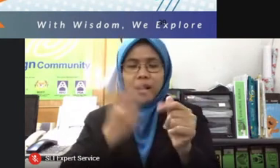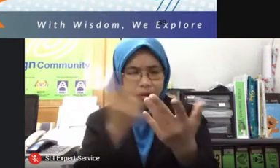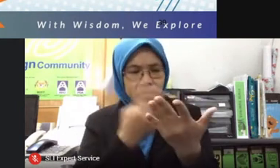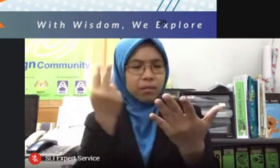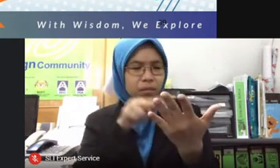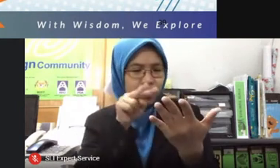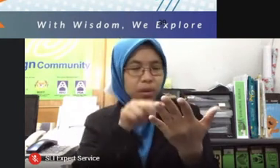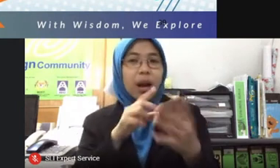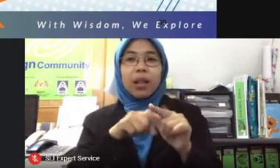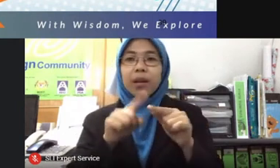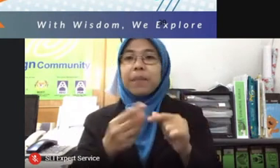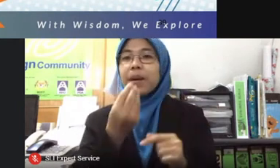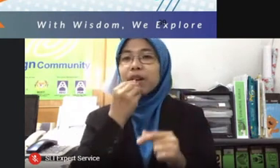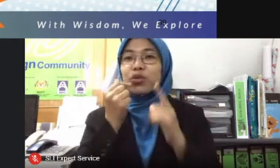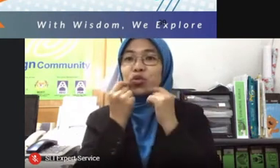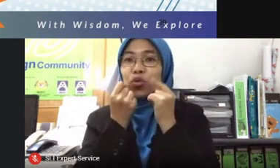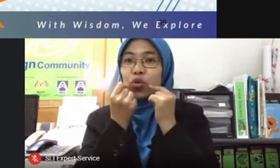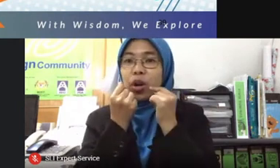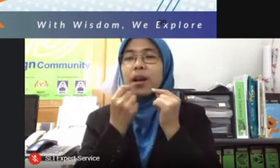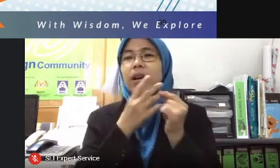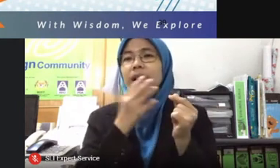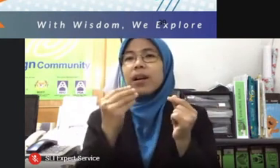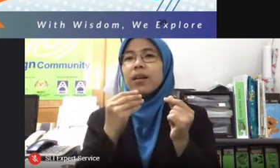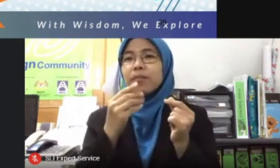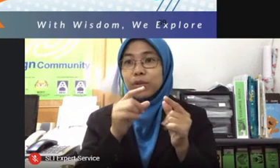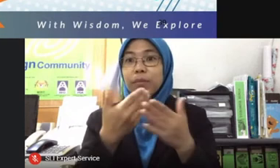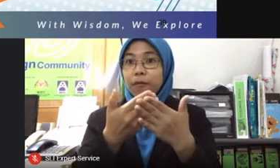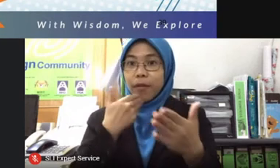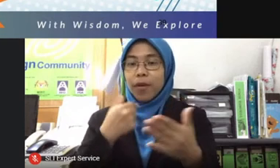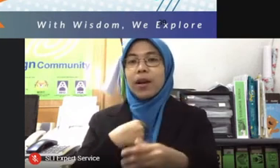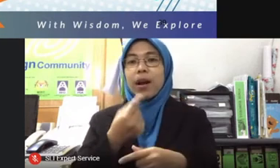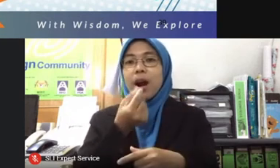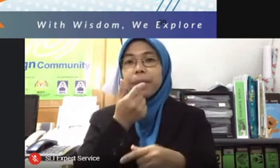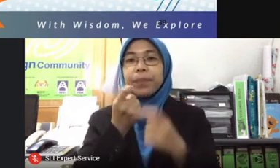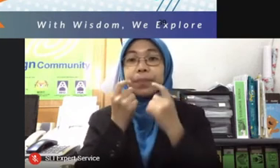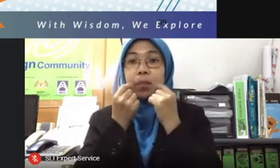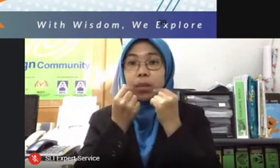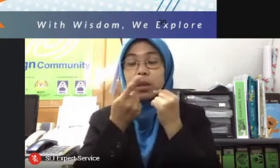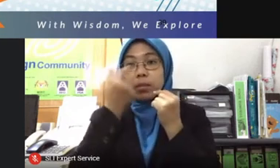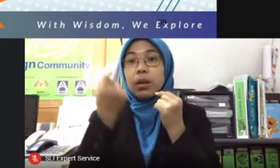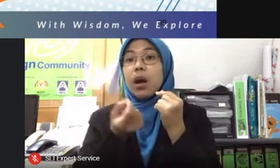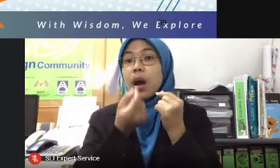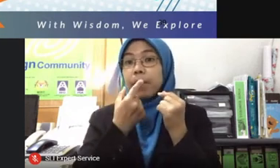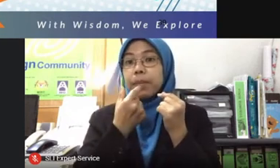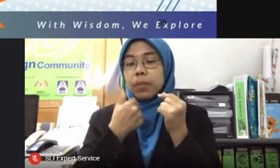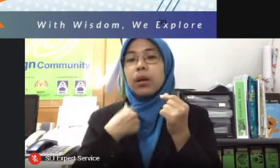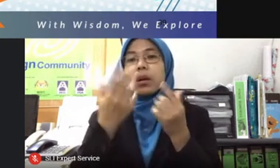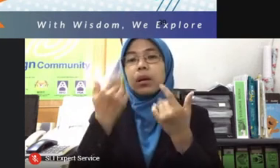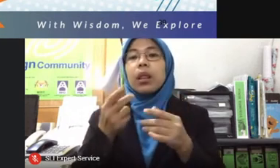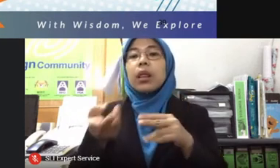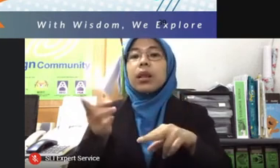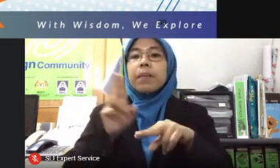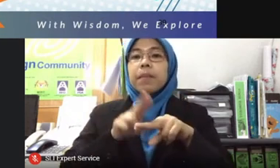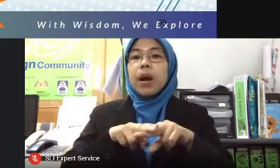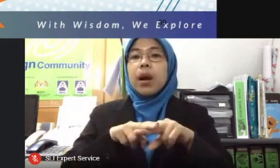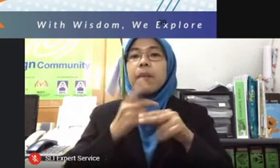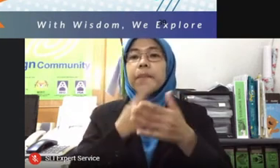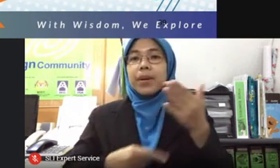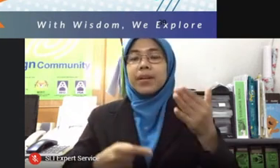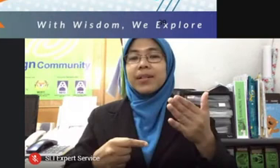Ataupun saya makan coklat sebelum ni. Sebelum tadi tu saya makan coklat sikit supaya coklat tu akan meningkatkan adrenalin